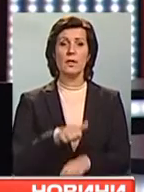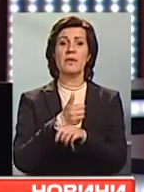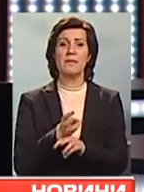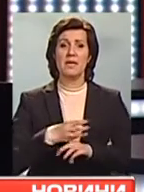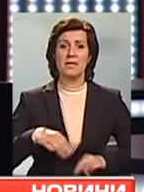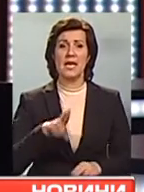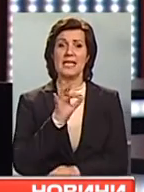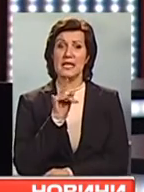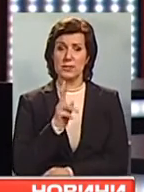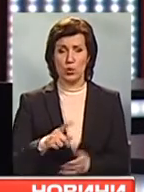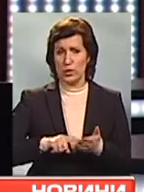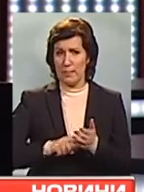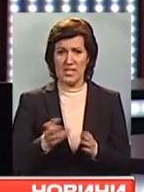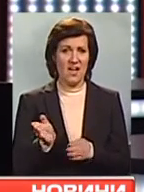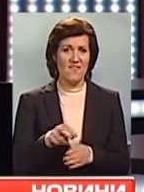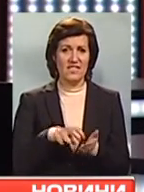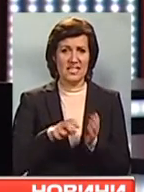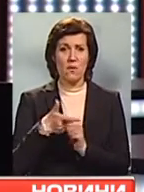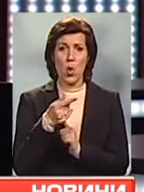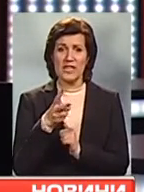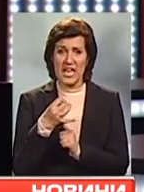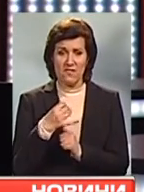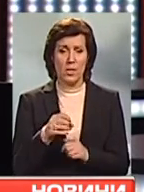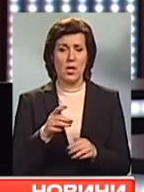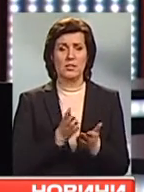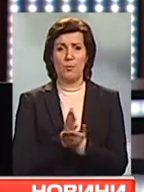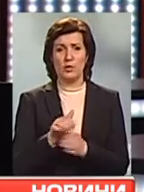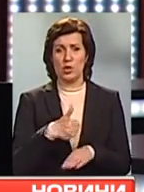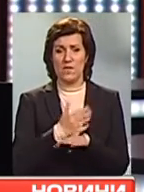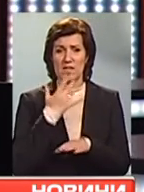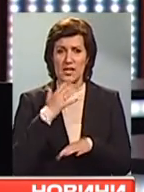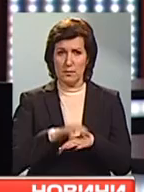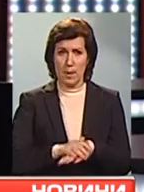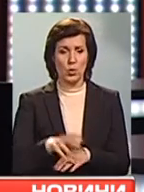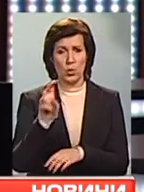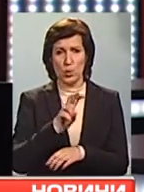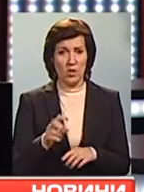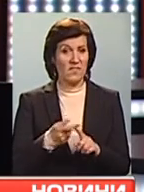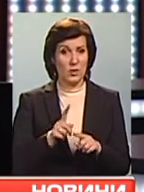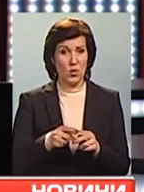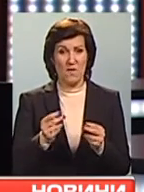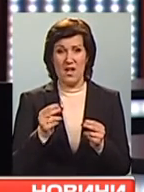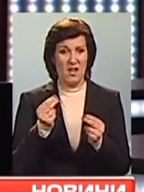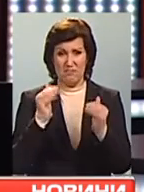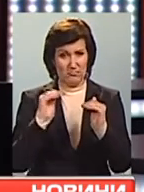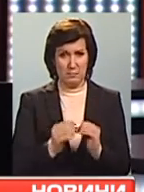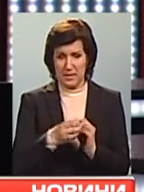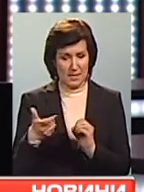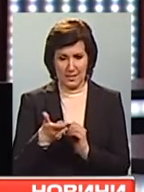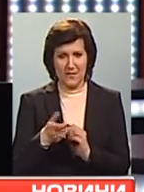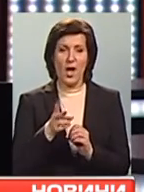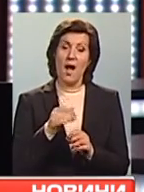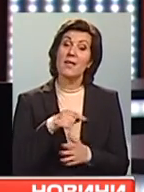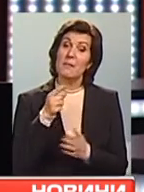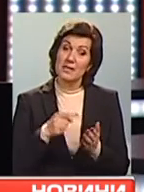Прем'єр-міністр Арсеній Яценюк наполягає на відставці Валерії Гонтаревої з посади голови Нацбанку. Долар від цього не коштуватиме 15 гривень, але